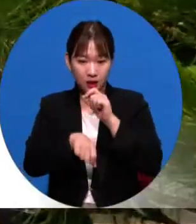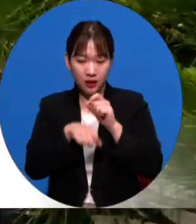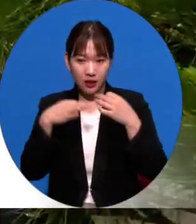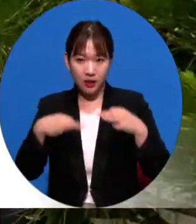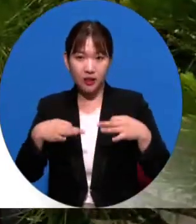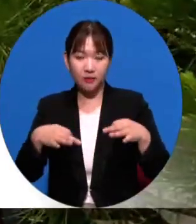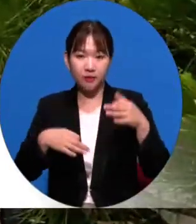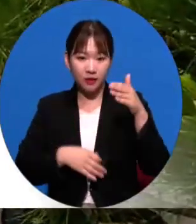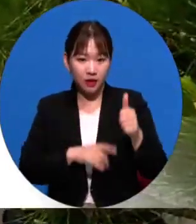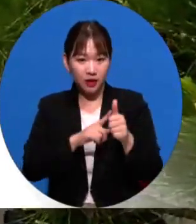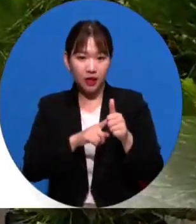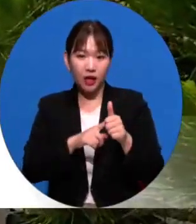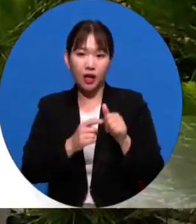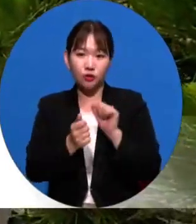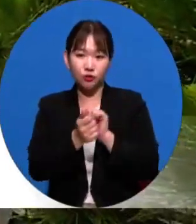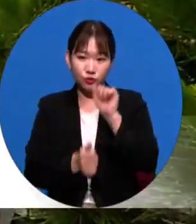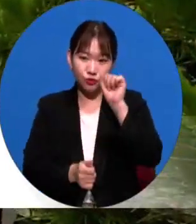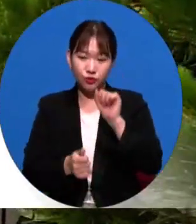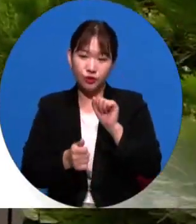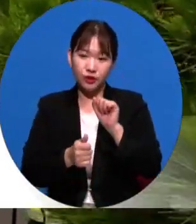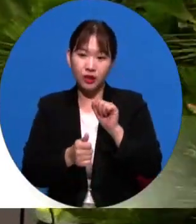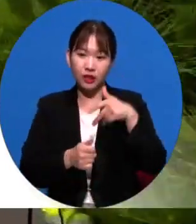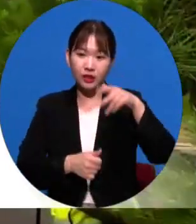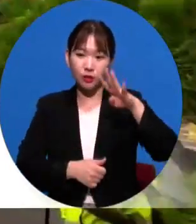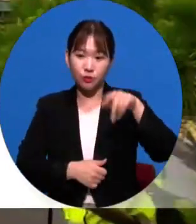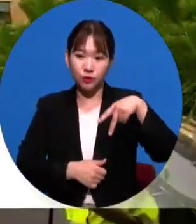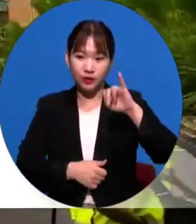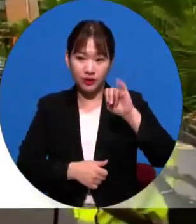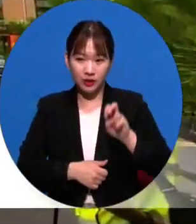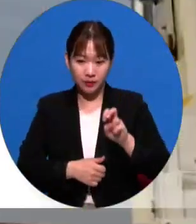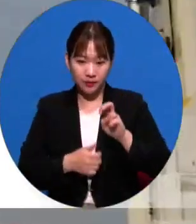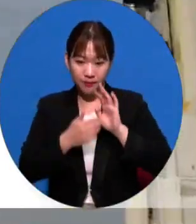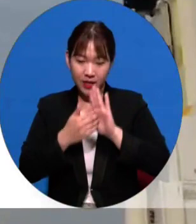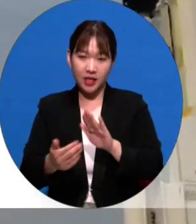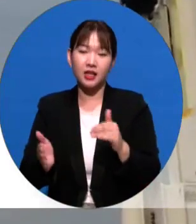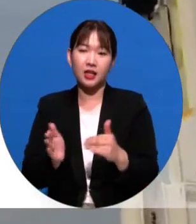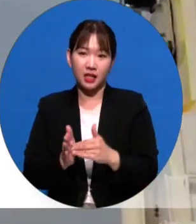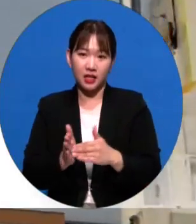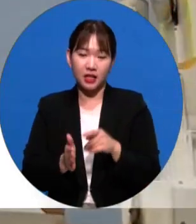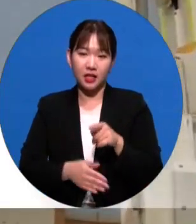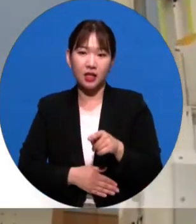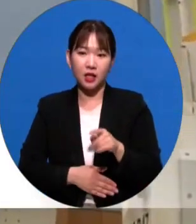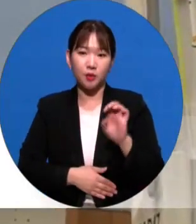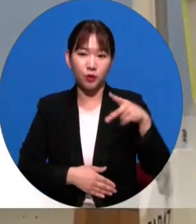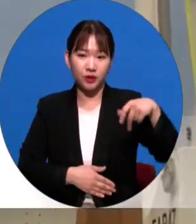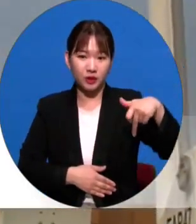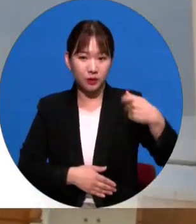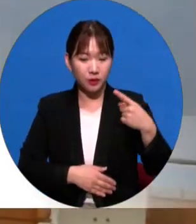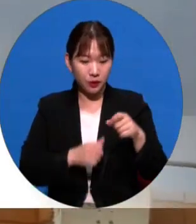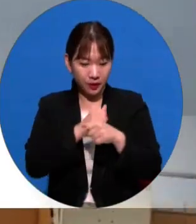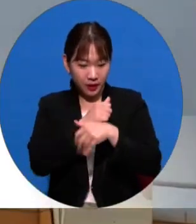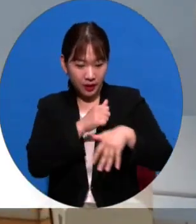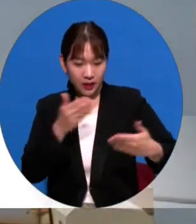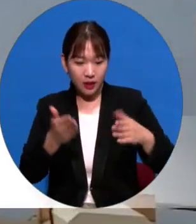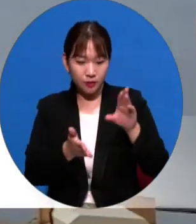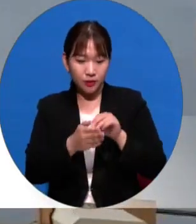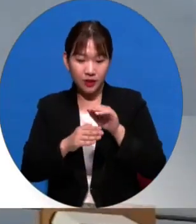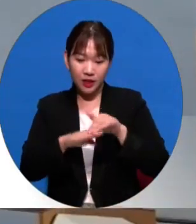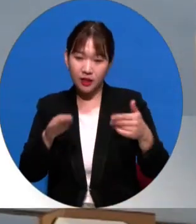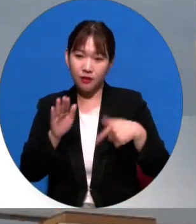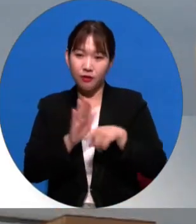제기한 구속적부심 청구를 받아들이지 않았습니다. 김 사무처장은 포스코 하청업체 노동 문제 해결을